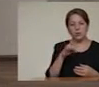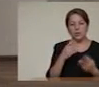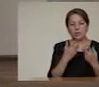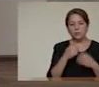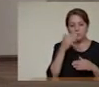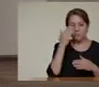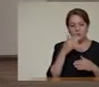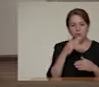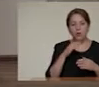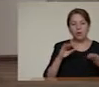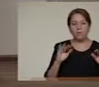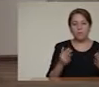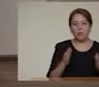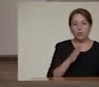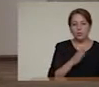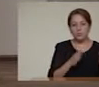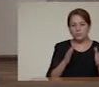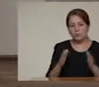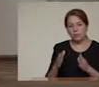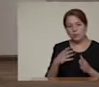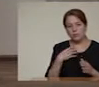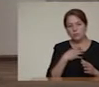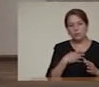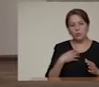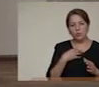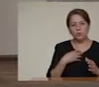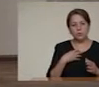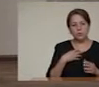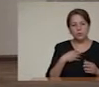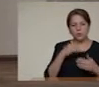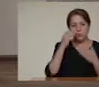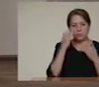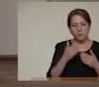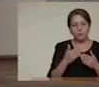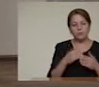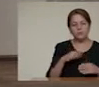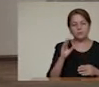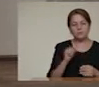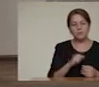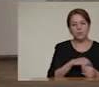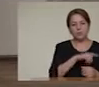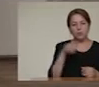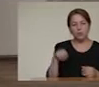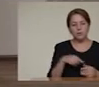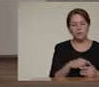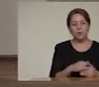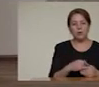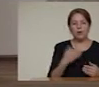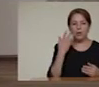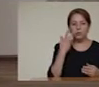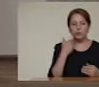voqeiliklarni ketma-ketligini va ahamiyatini anglay olmaymiz va ularning